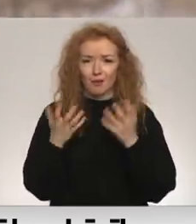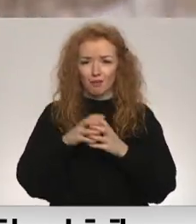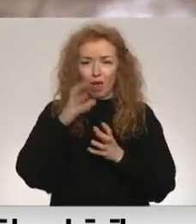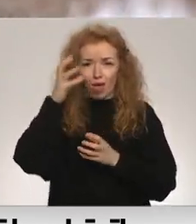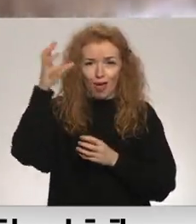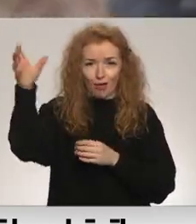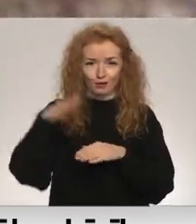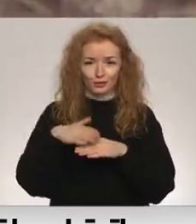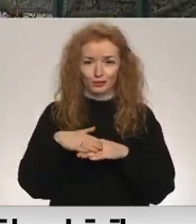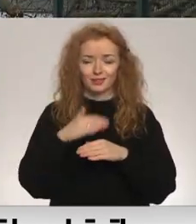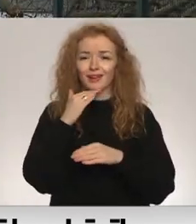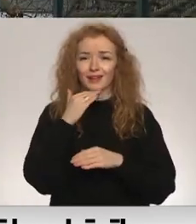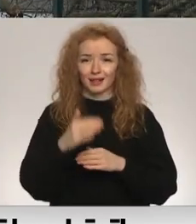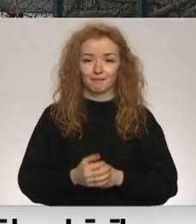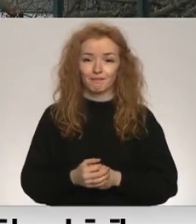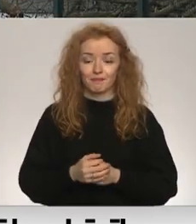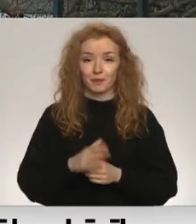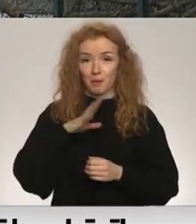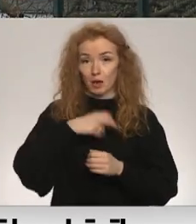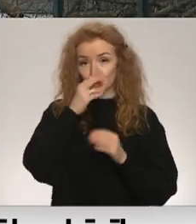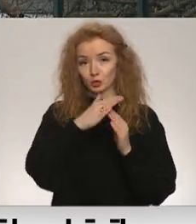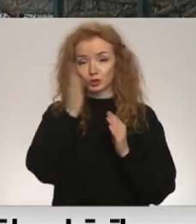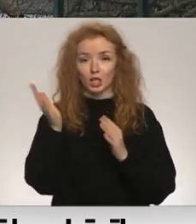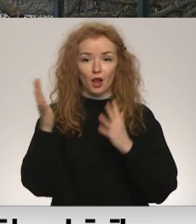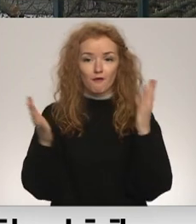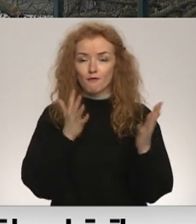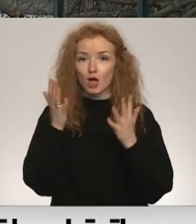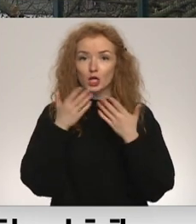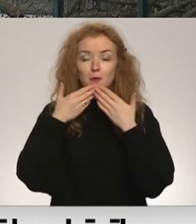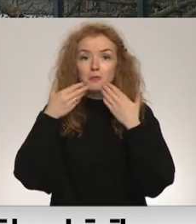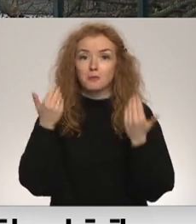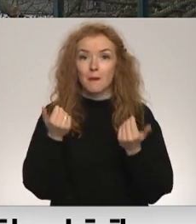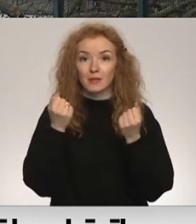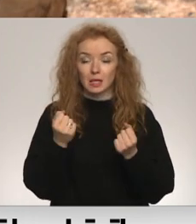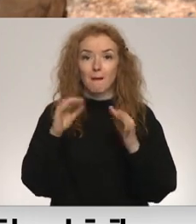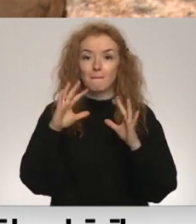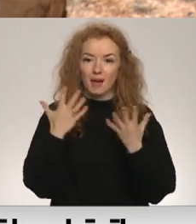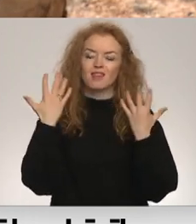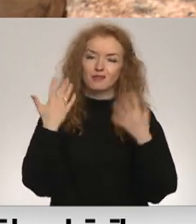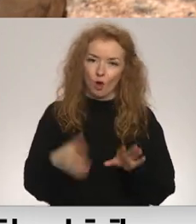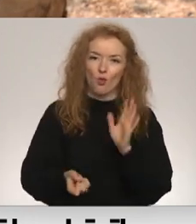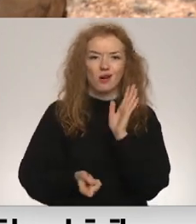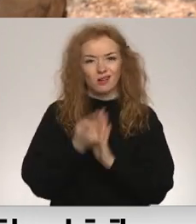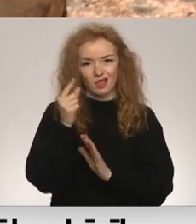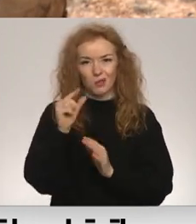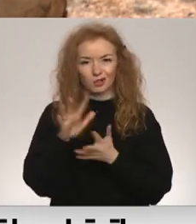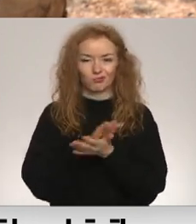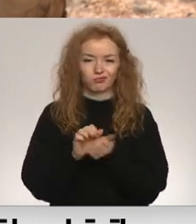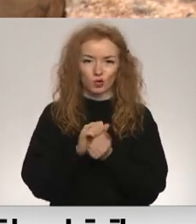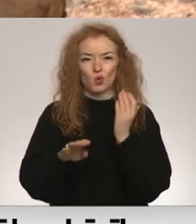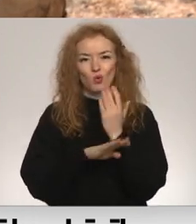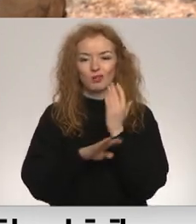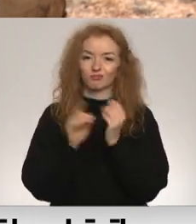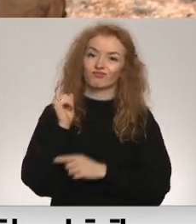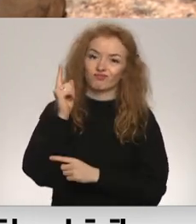neaizpuš. Priekšpusdienā Rīgā vējš vēl nebija sasniedzis vētras spēku, bet jau sastrādāja pa kādam nedarbam nolaust koku